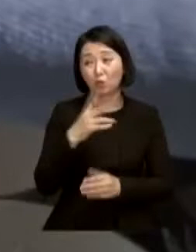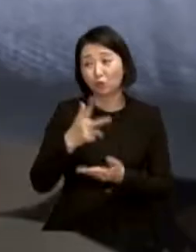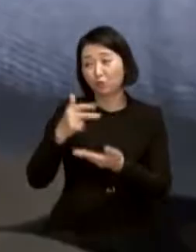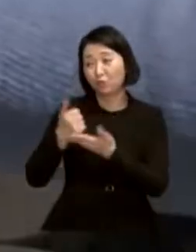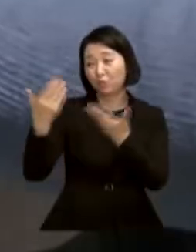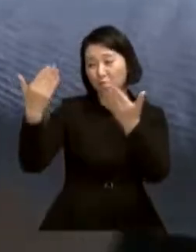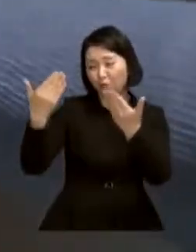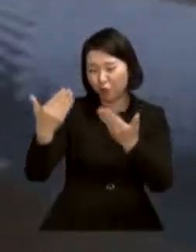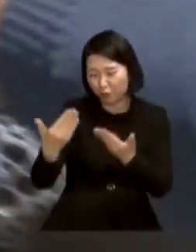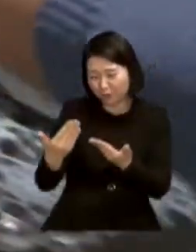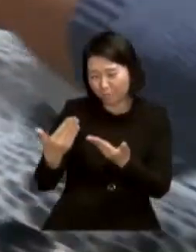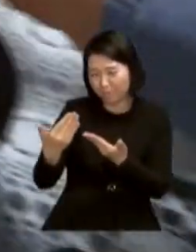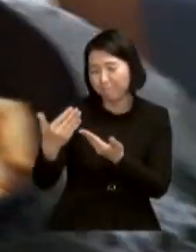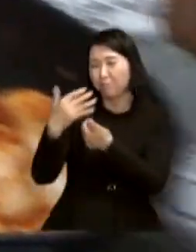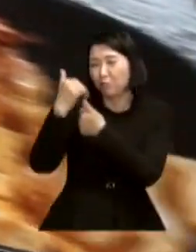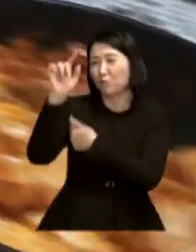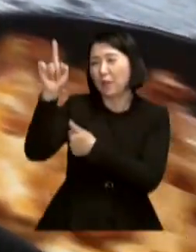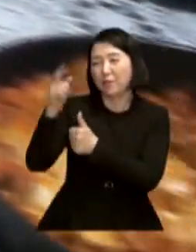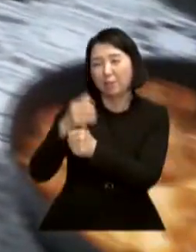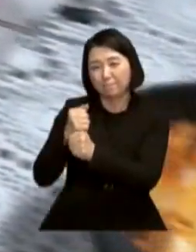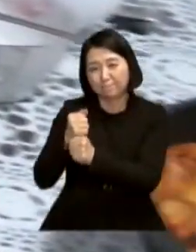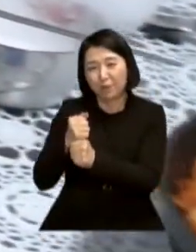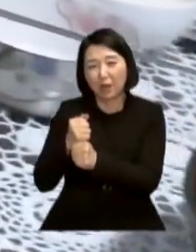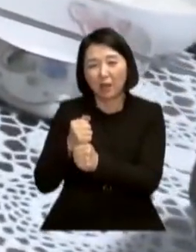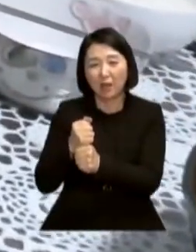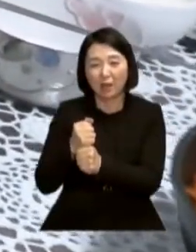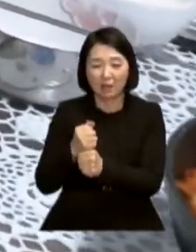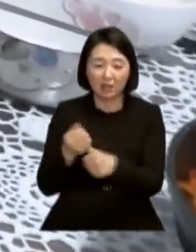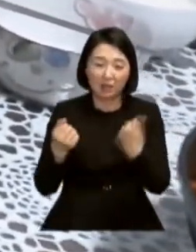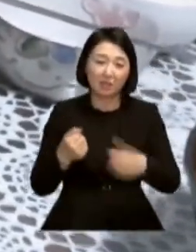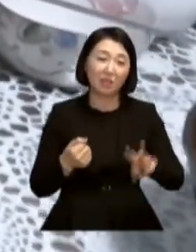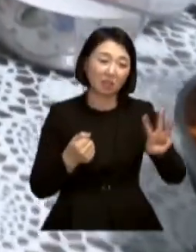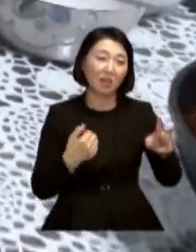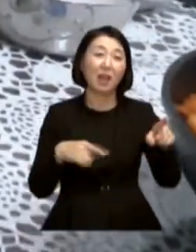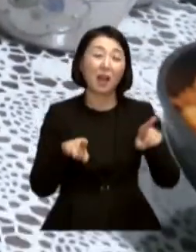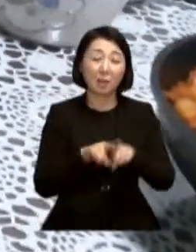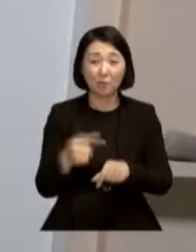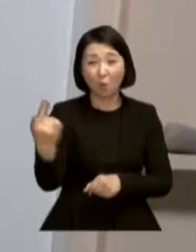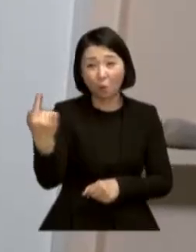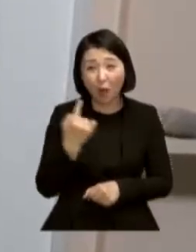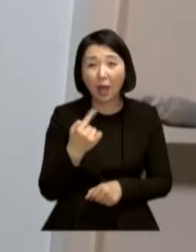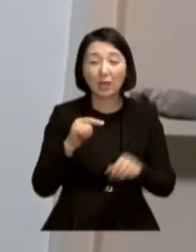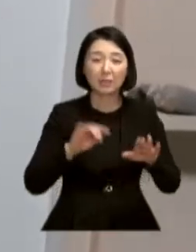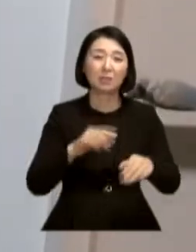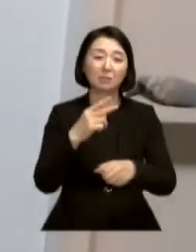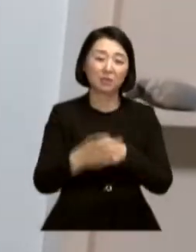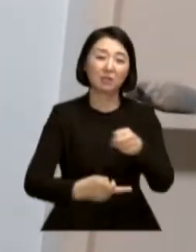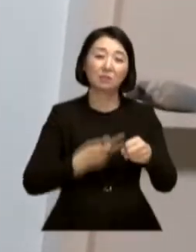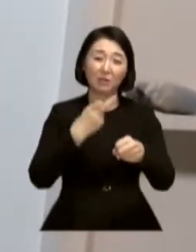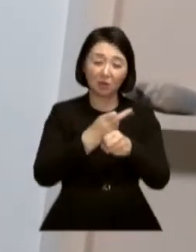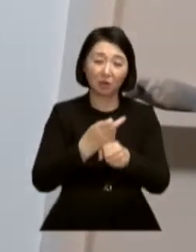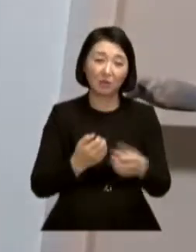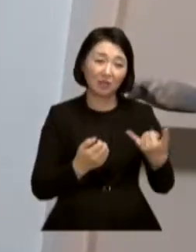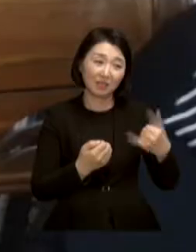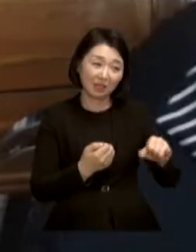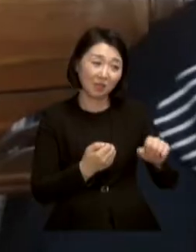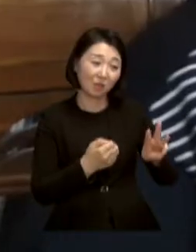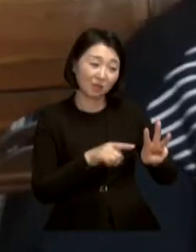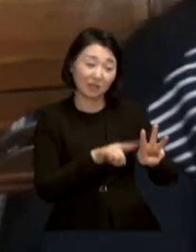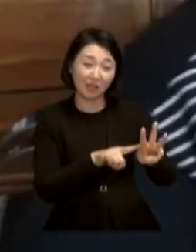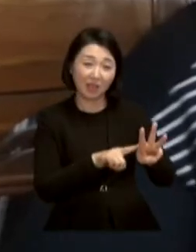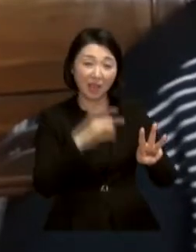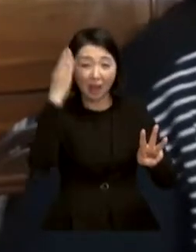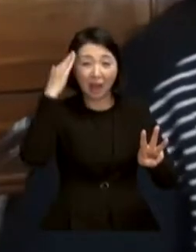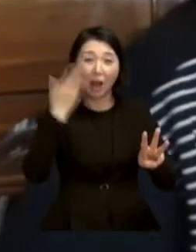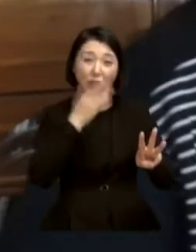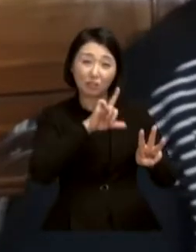주님이 주신 사명 하나 붙들고 어린 세 자녀와 함께 필리핀에 온 지도 어느새 12년. 아이들에게 오랜만에